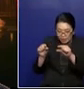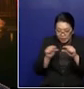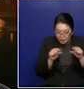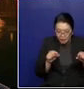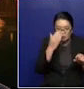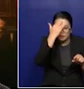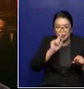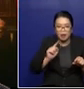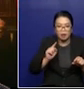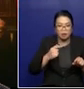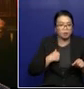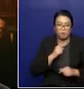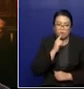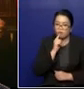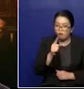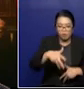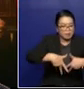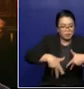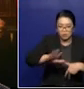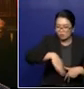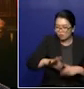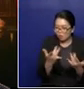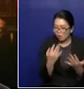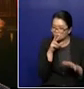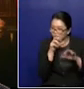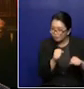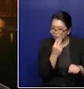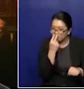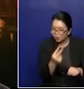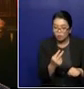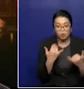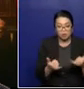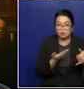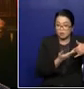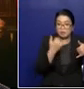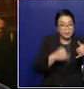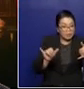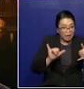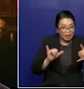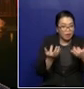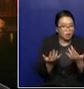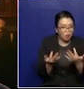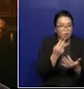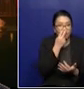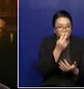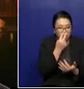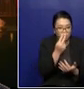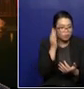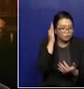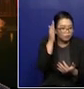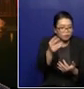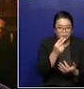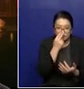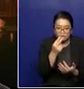อันนี้ผมฟ้องประชาชนให้รอจับตาดูนะวันนี้ท่านยังไม่ได้ทำอะไรผิดนะแต่ผมจะบอกว่า